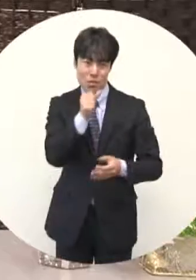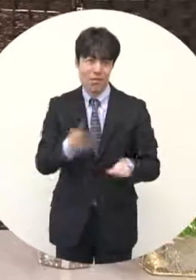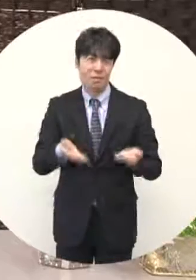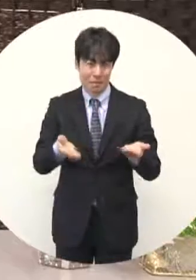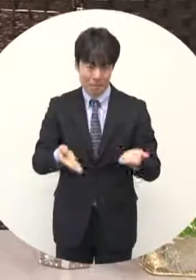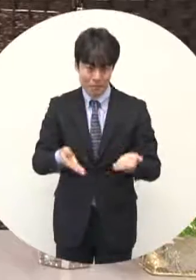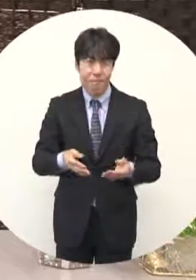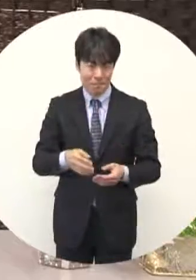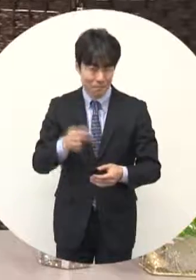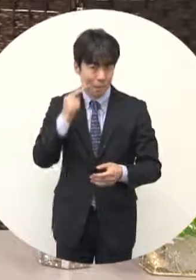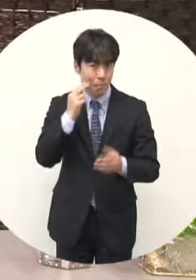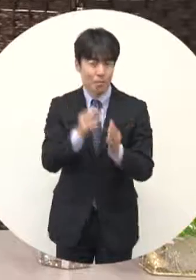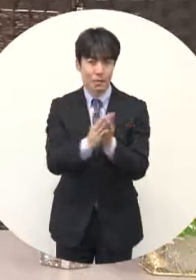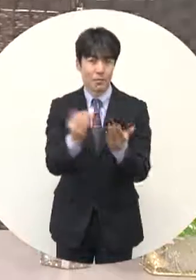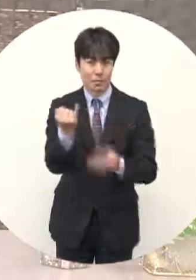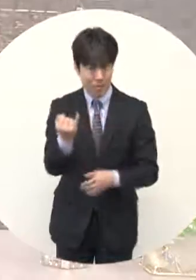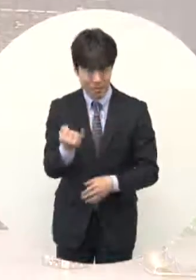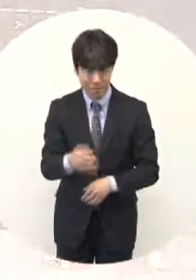は松本さん。